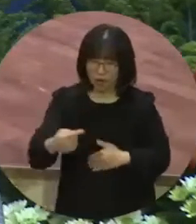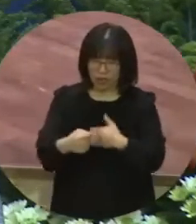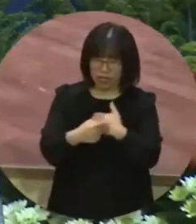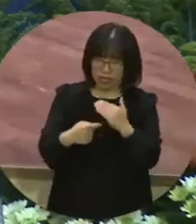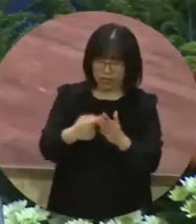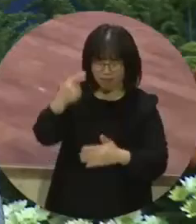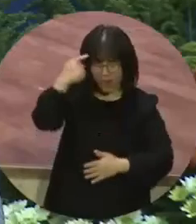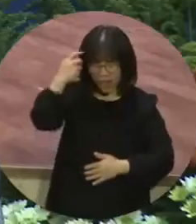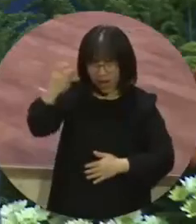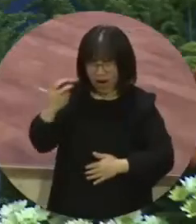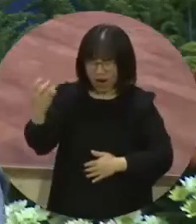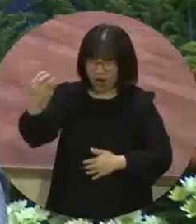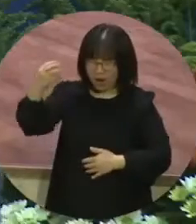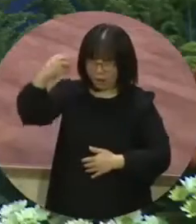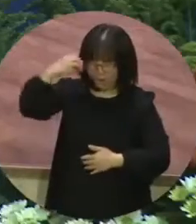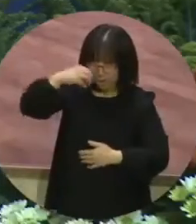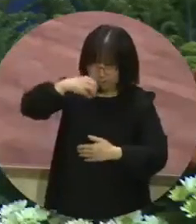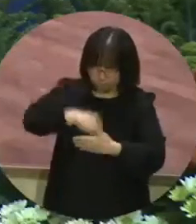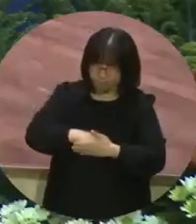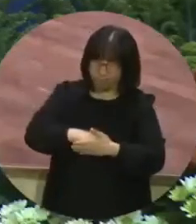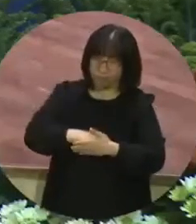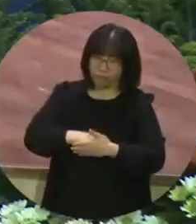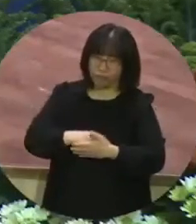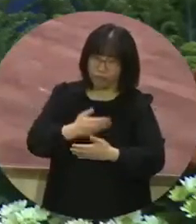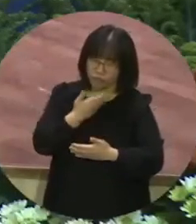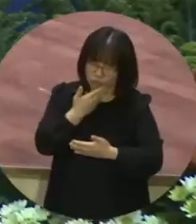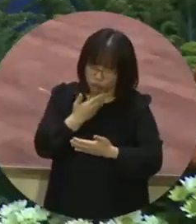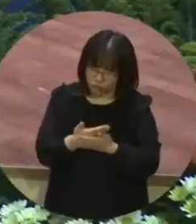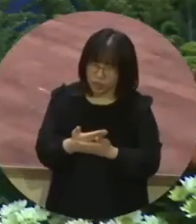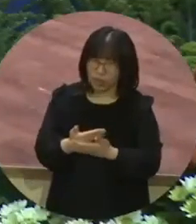받으시기 바랍니다. 하나님이 내게